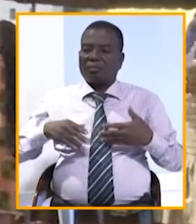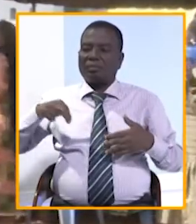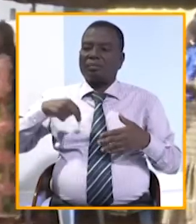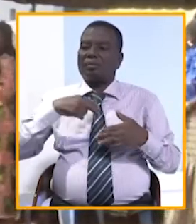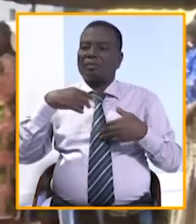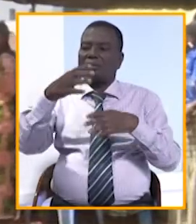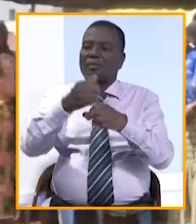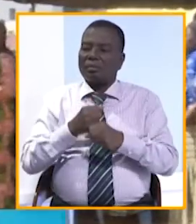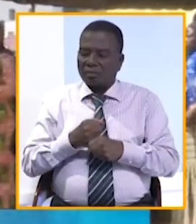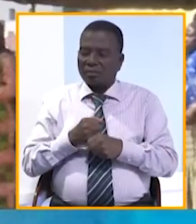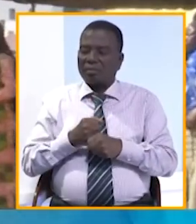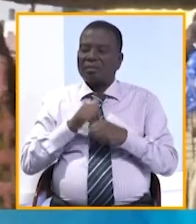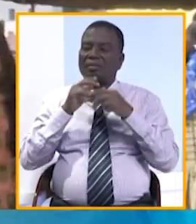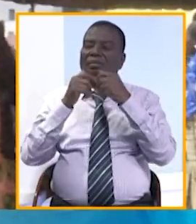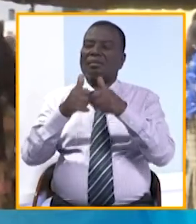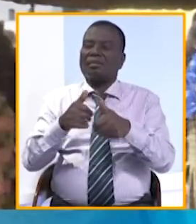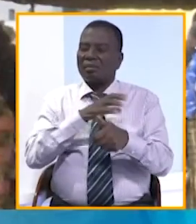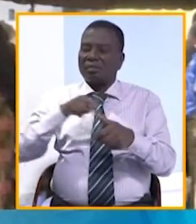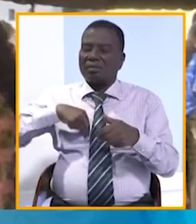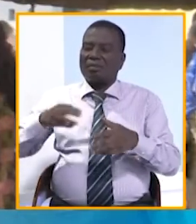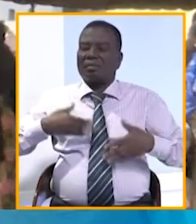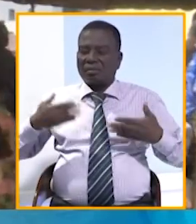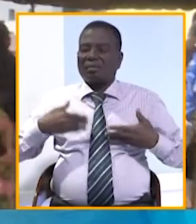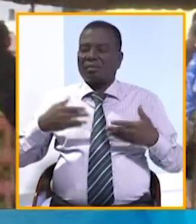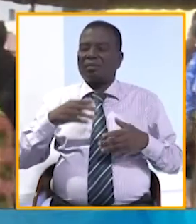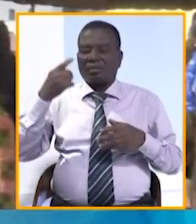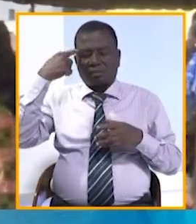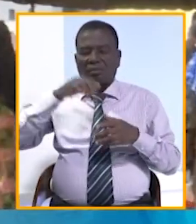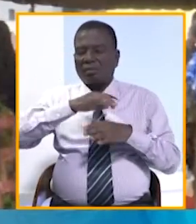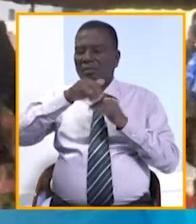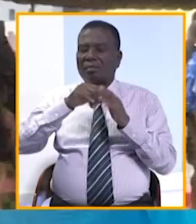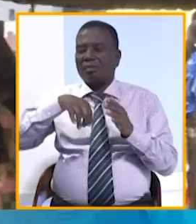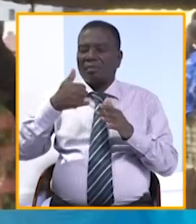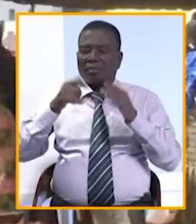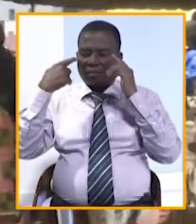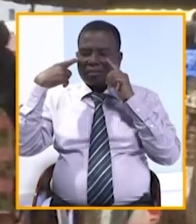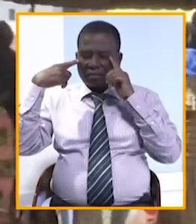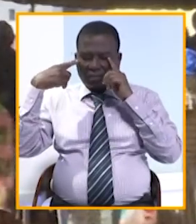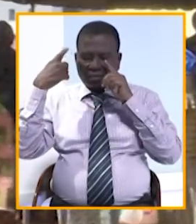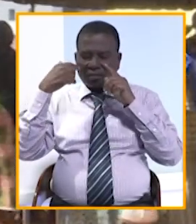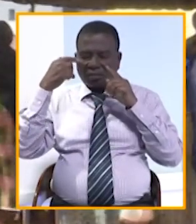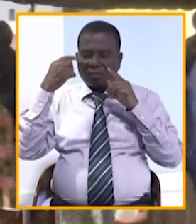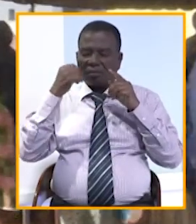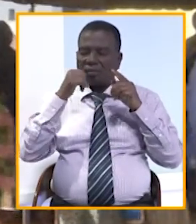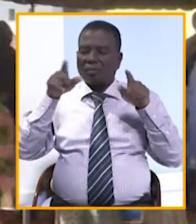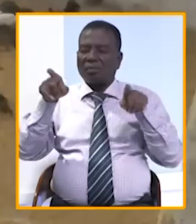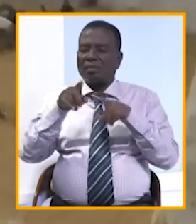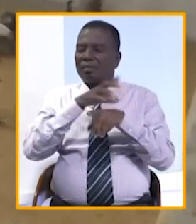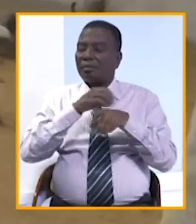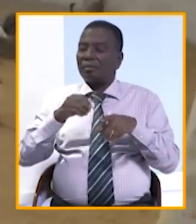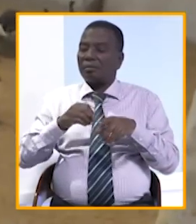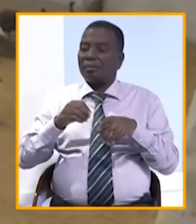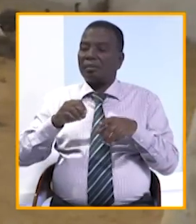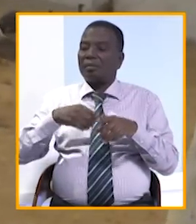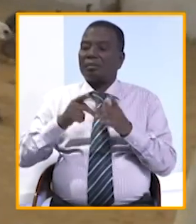le don et j'en suis très heureuse. Heureuse également pour toutes mes autres sœurs, parce que cela va nous permettre d'être autonomes, d'être indépendantes.